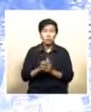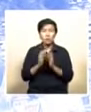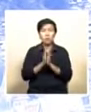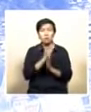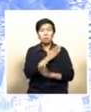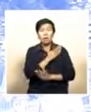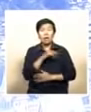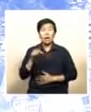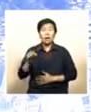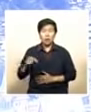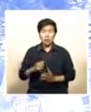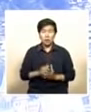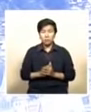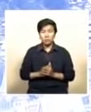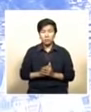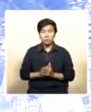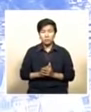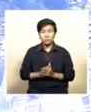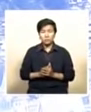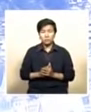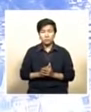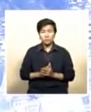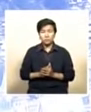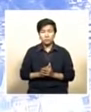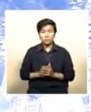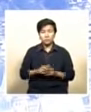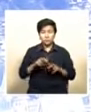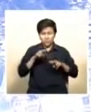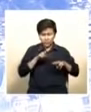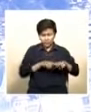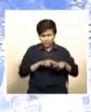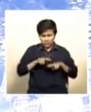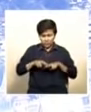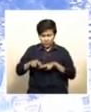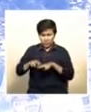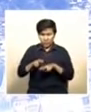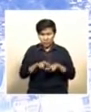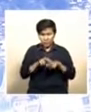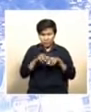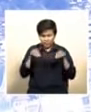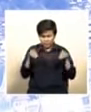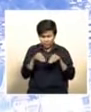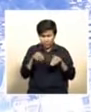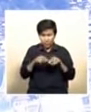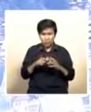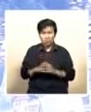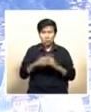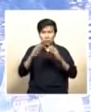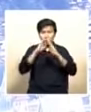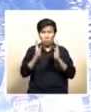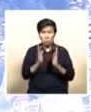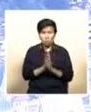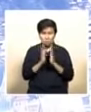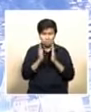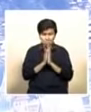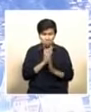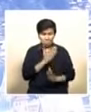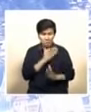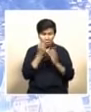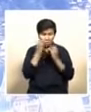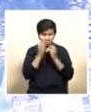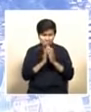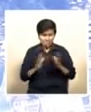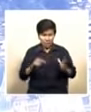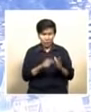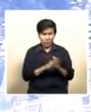หรับคนที่ยังไม่มีมาตรการหรือว่ายังชะล่าใจนั้นกรุณาทราบว่าทั้งหมดเป็นช่องทางในการติดต่